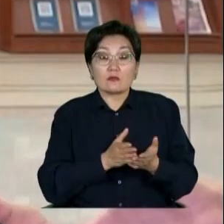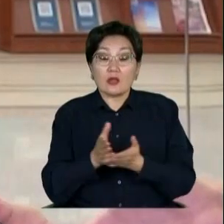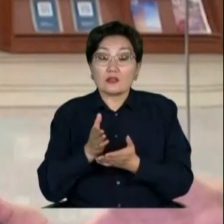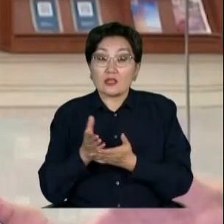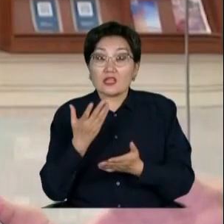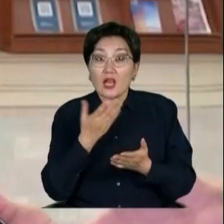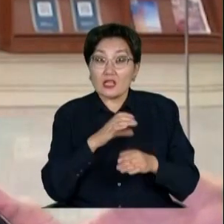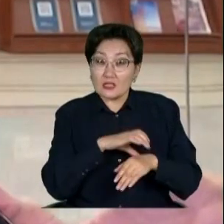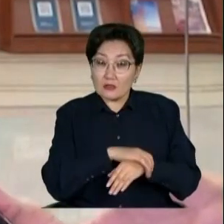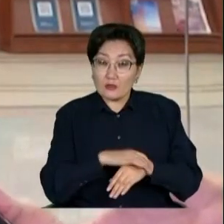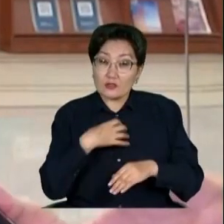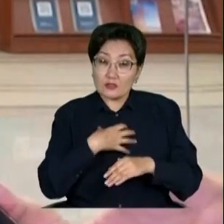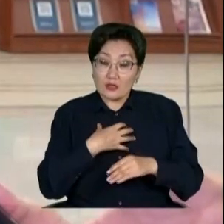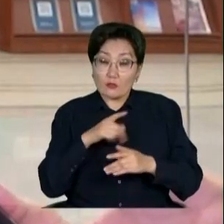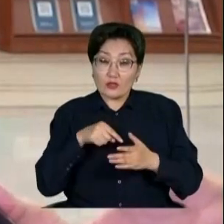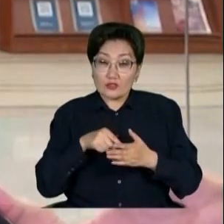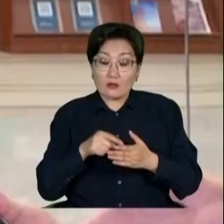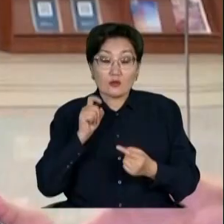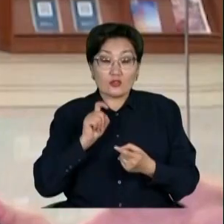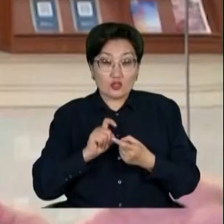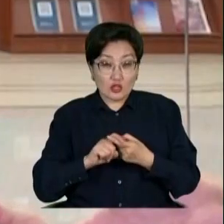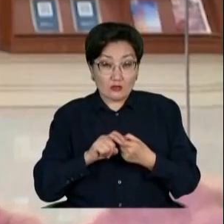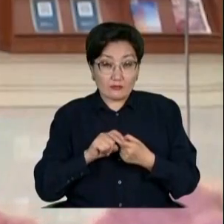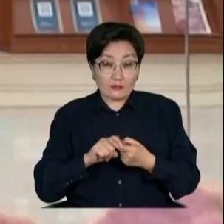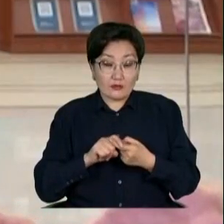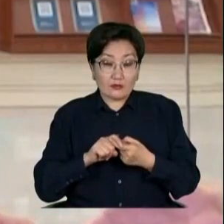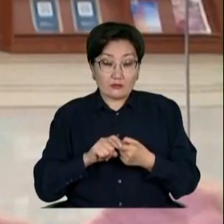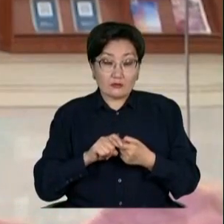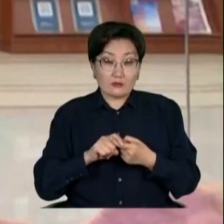анықтайтын өзекті мәселелер бойынша